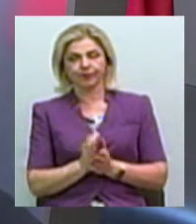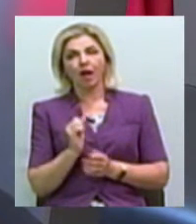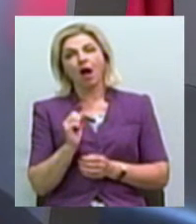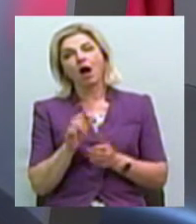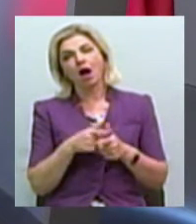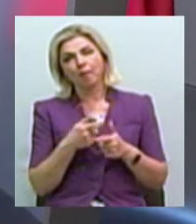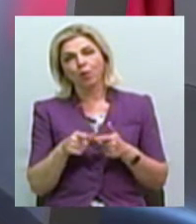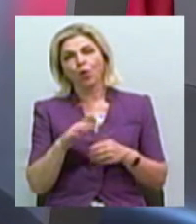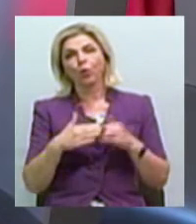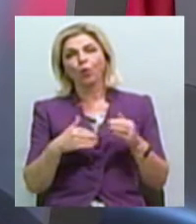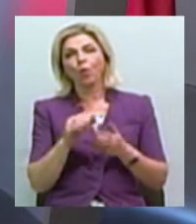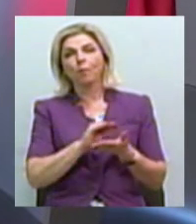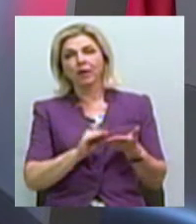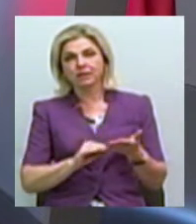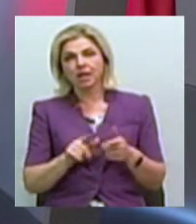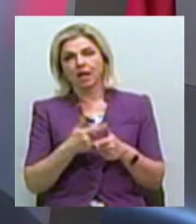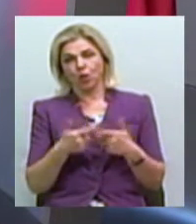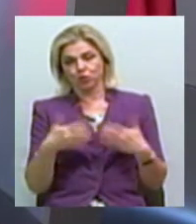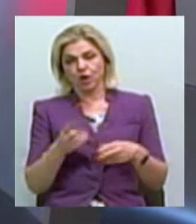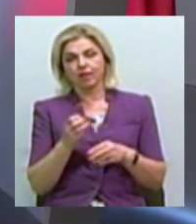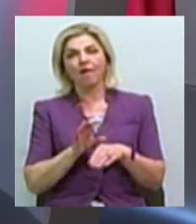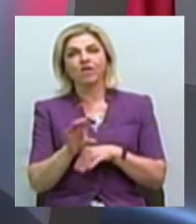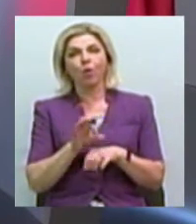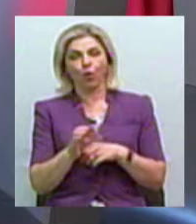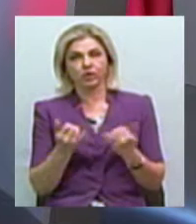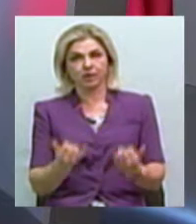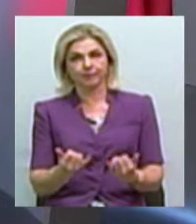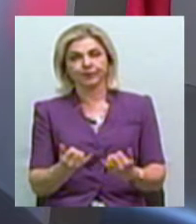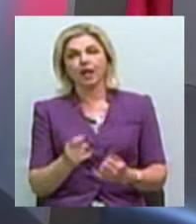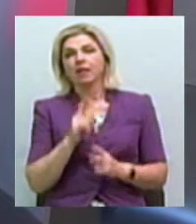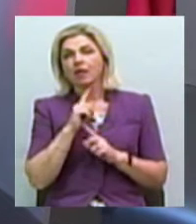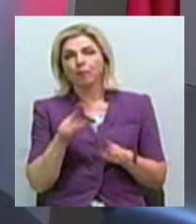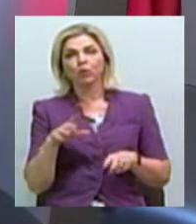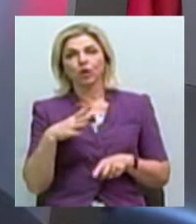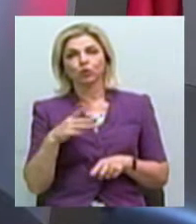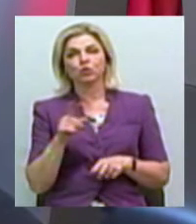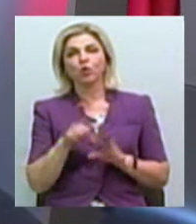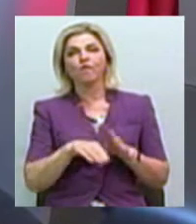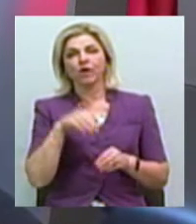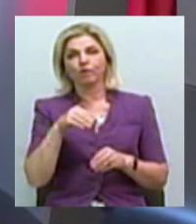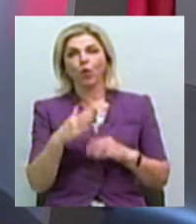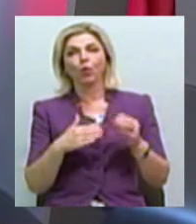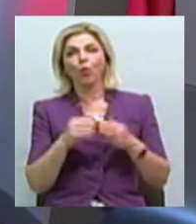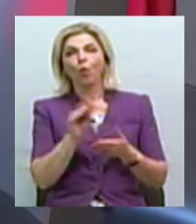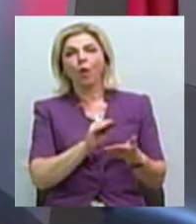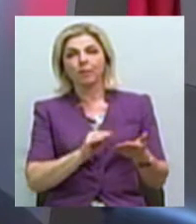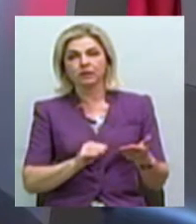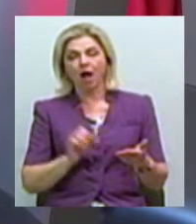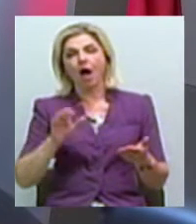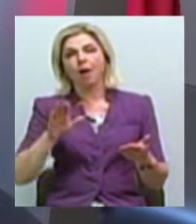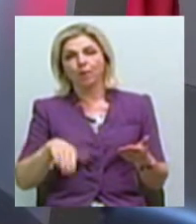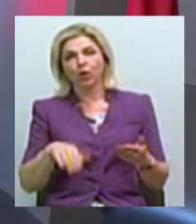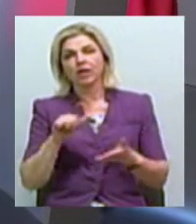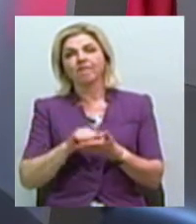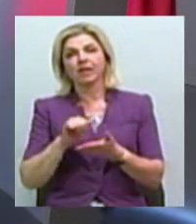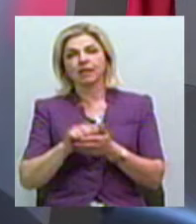або рукописи, які вже на виході. Тобто не було такого, що був відібраний рукопис, а потім